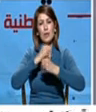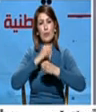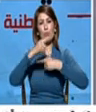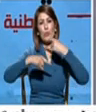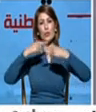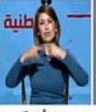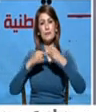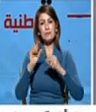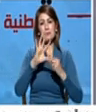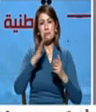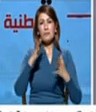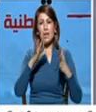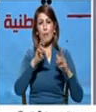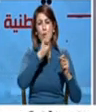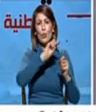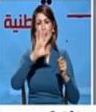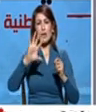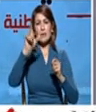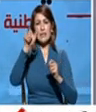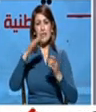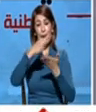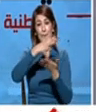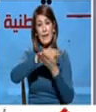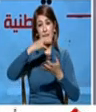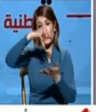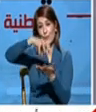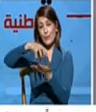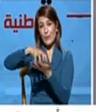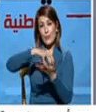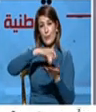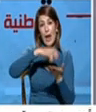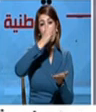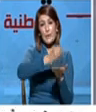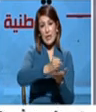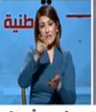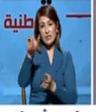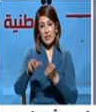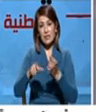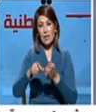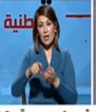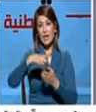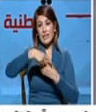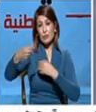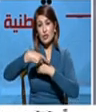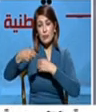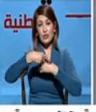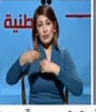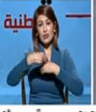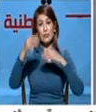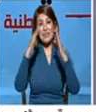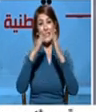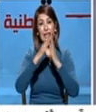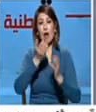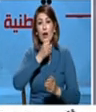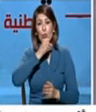الواحده وخمسين اه مكتب بريد متجاوب يتنقل للمناطق النائيه تنقل لل لل لل دار الدور المسلمين اه اه